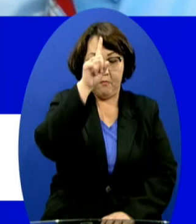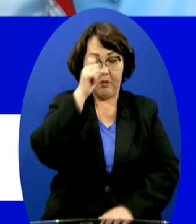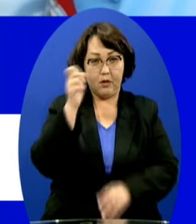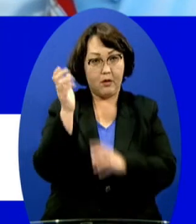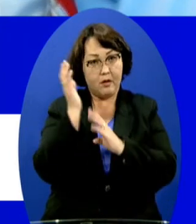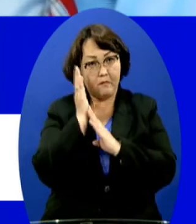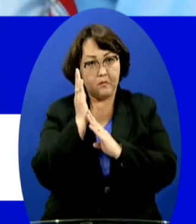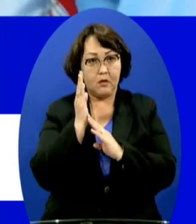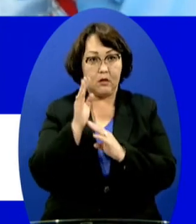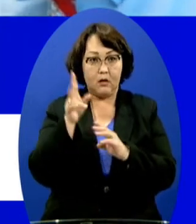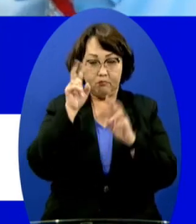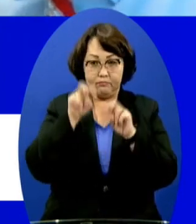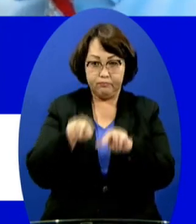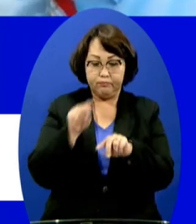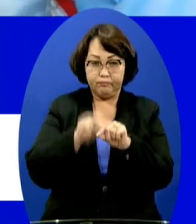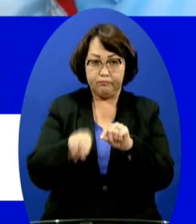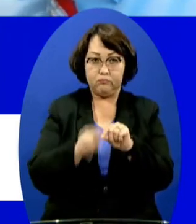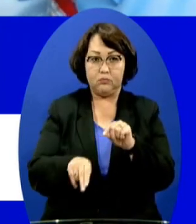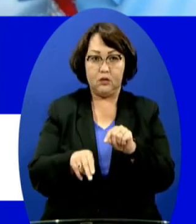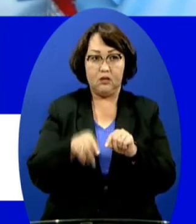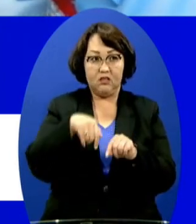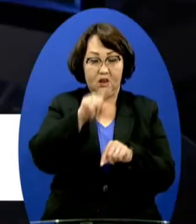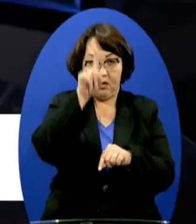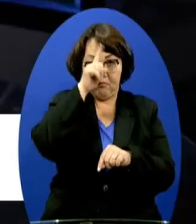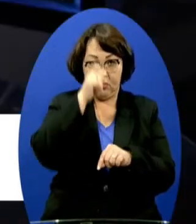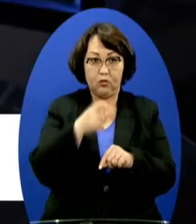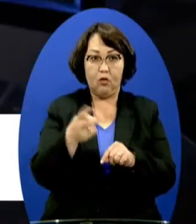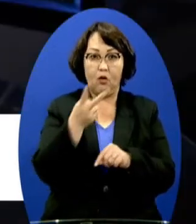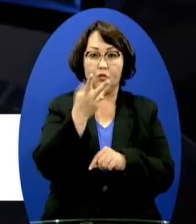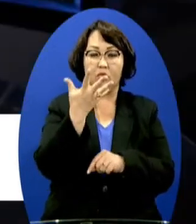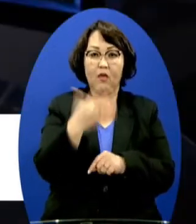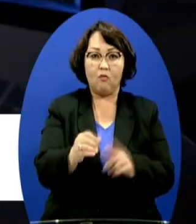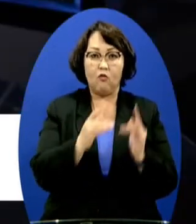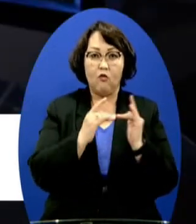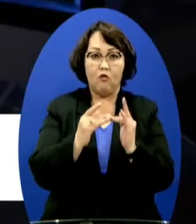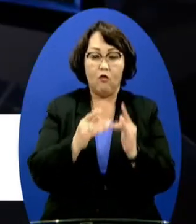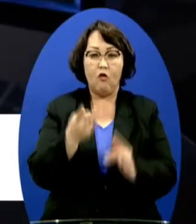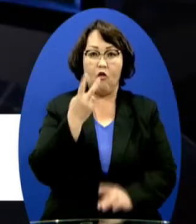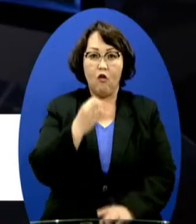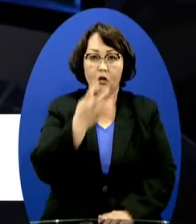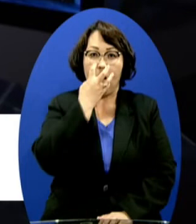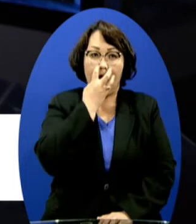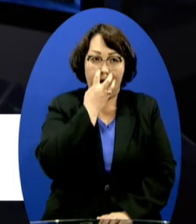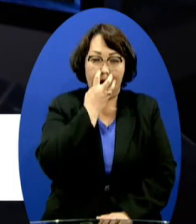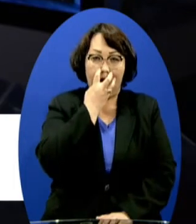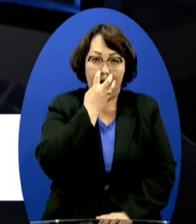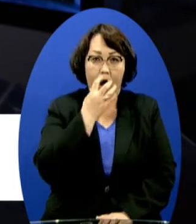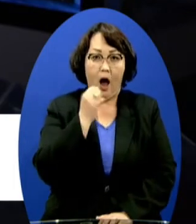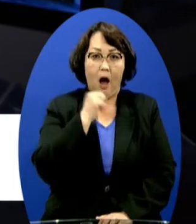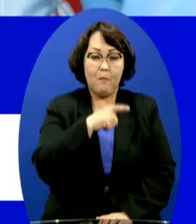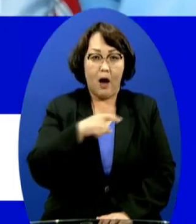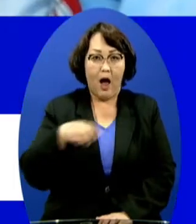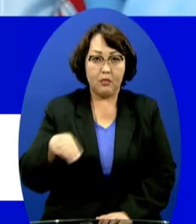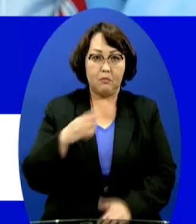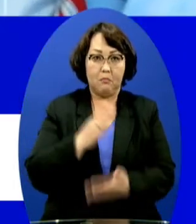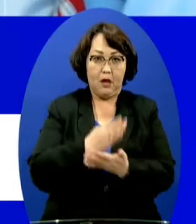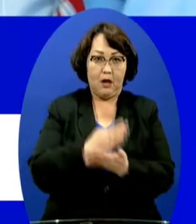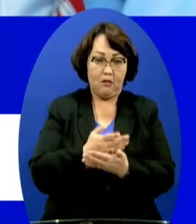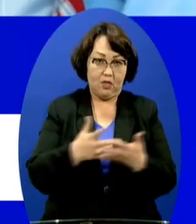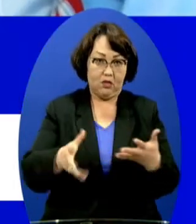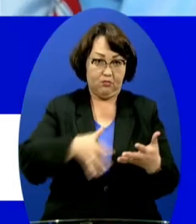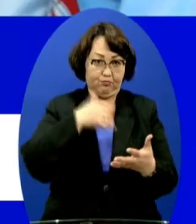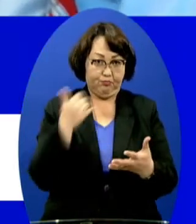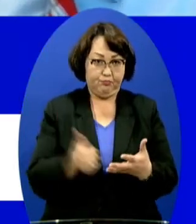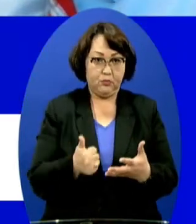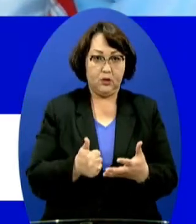үндэсний төв маань өөр 250 орттой тусгай тасгна. 20 амьсгалын аппараттай. Тийм болохоор зэрэг тэл нөхцөл байдлаас